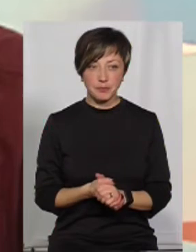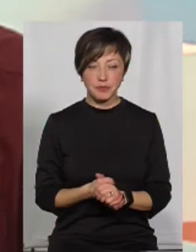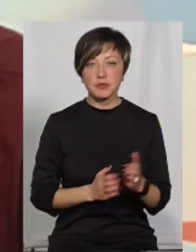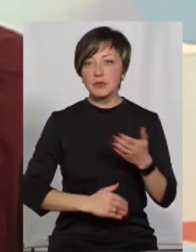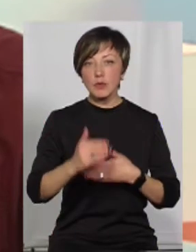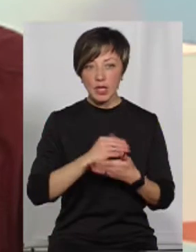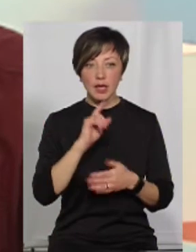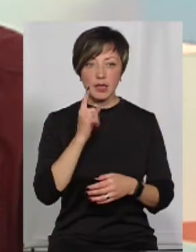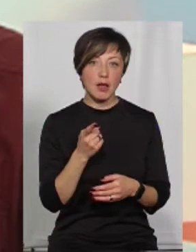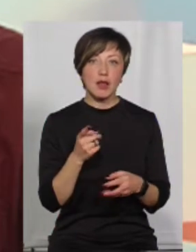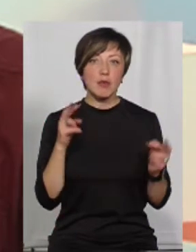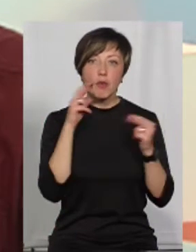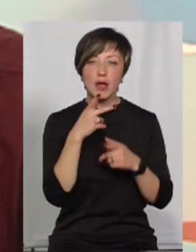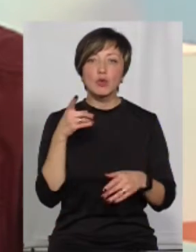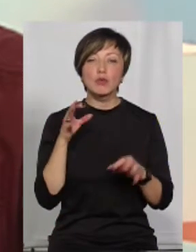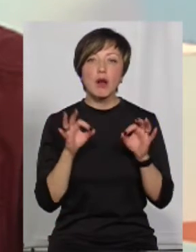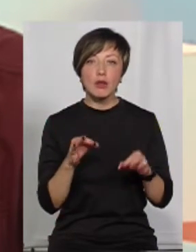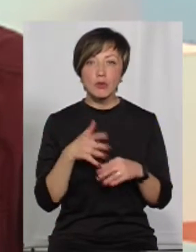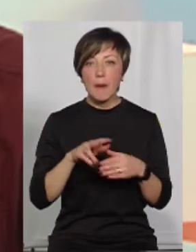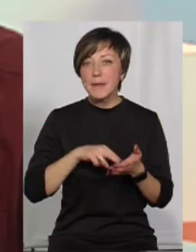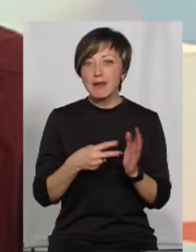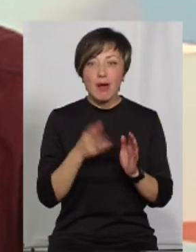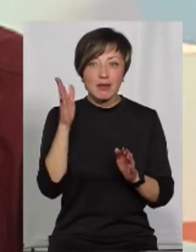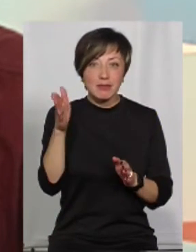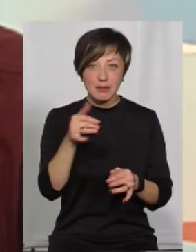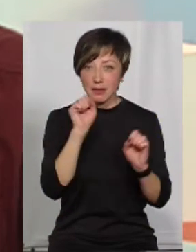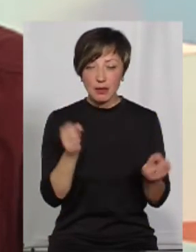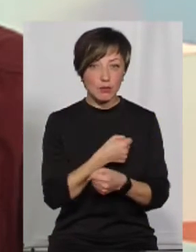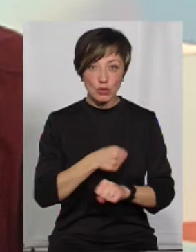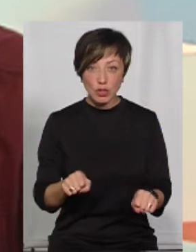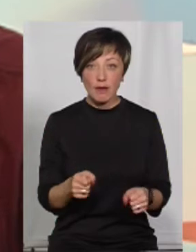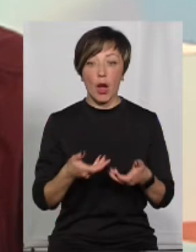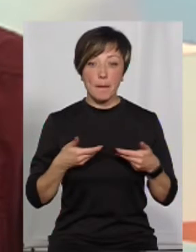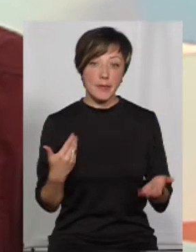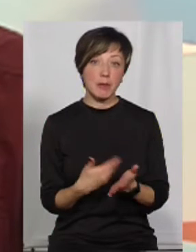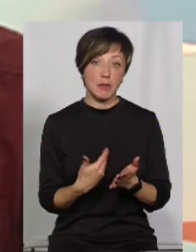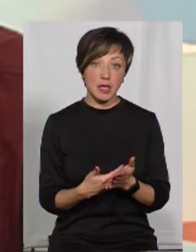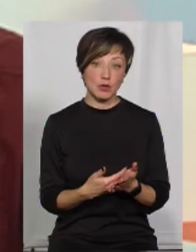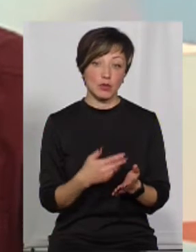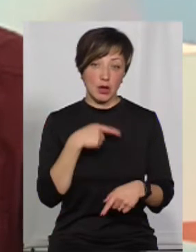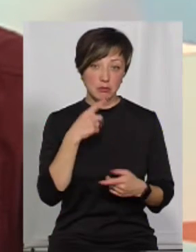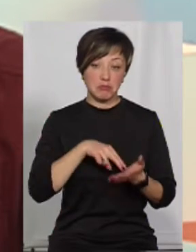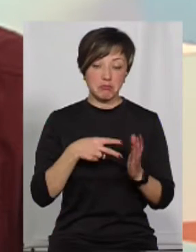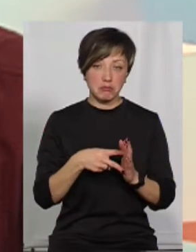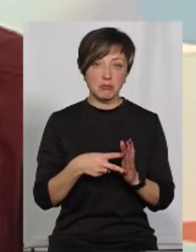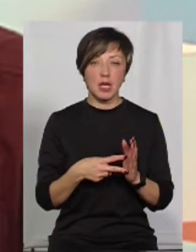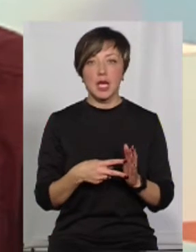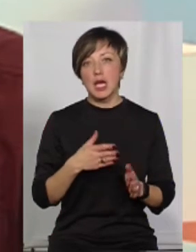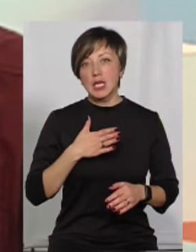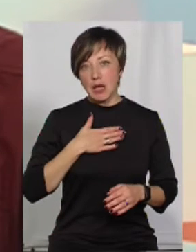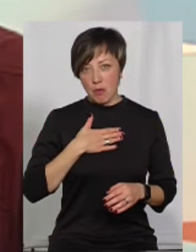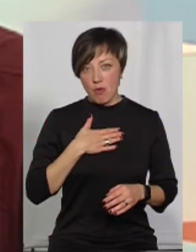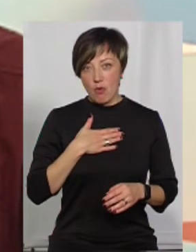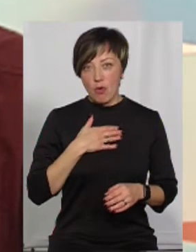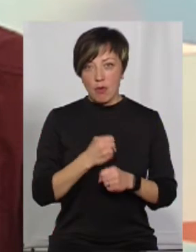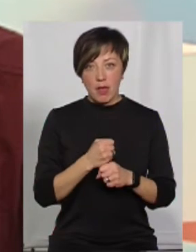останній рік. Звичайно, ну як помилялися? Зрозумійте правильно, передбачити ж неможливо наперед. Ми приблизно прогнозуємо, ну, за мою